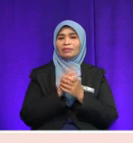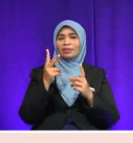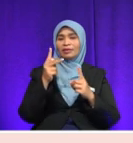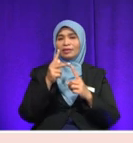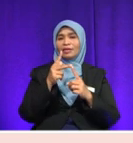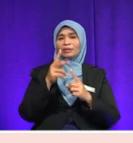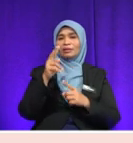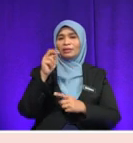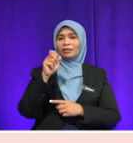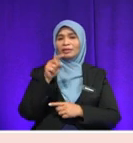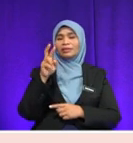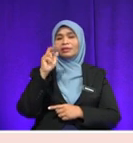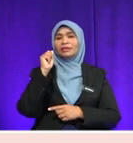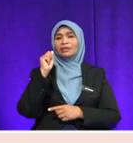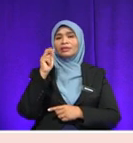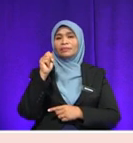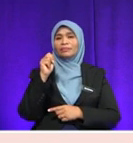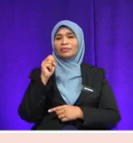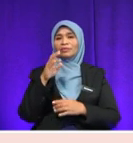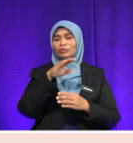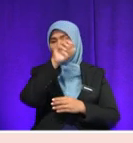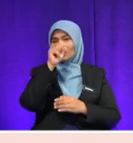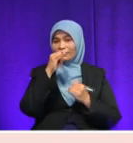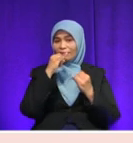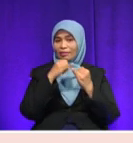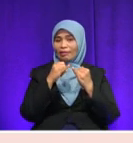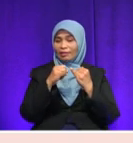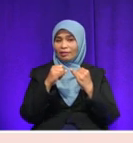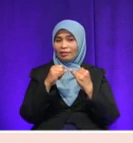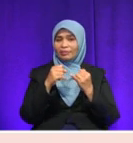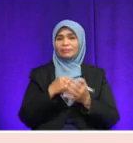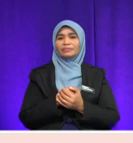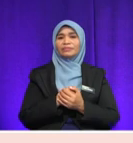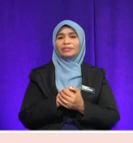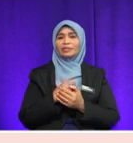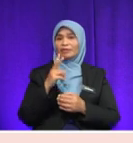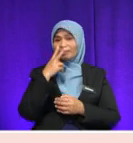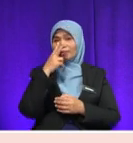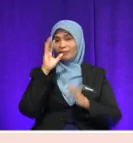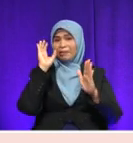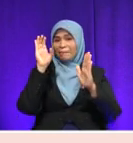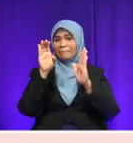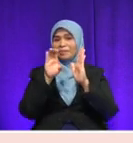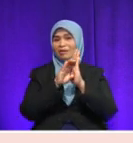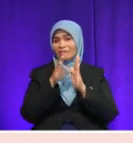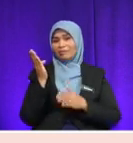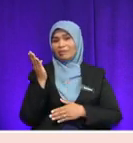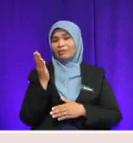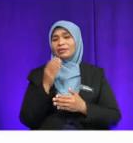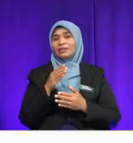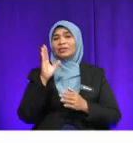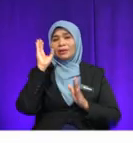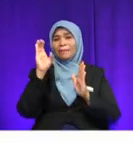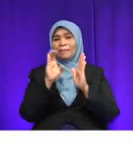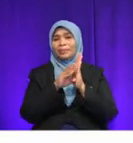oke kita bagi soal yang terakhir untuk eh sekali ini ya yang seterusnya kita tengok gambar nih ah gambar ini